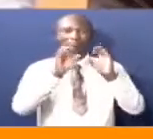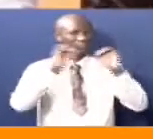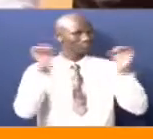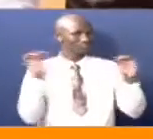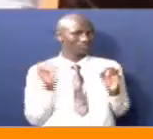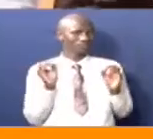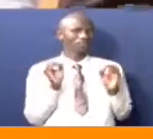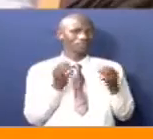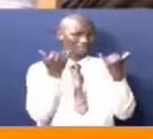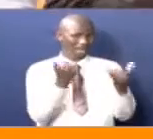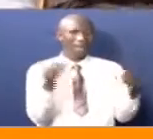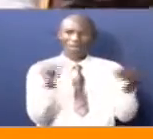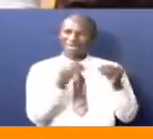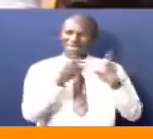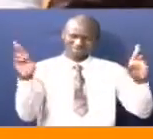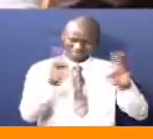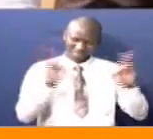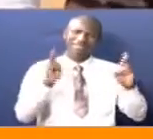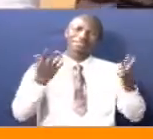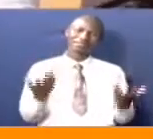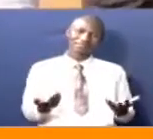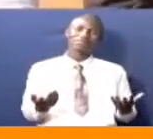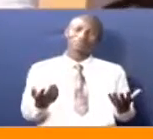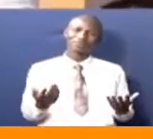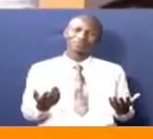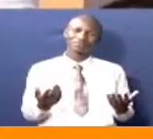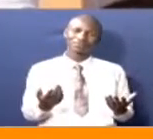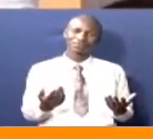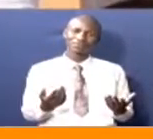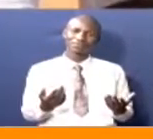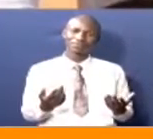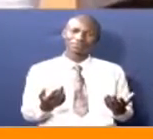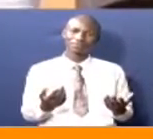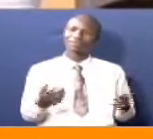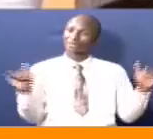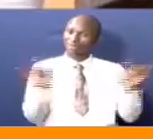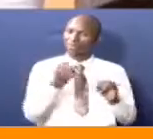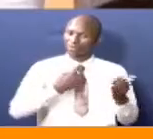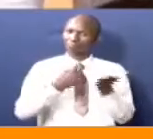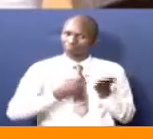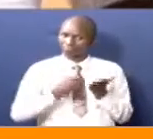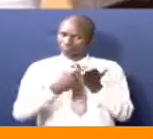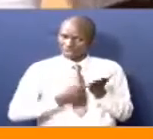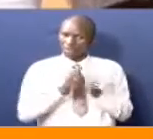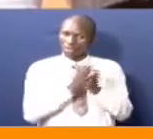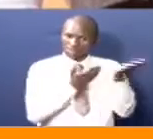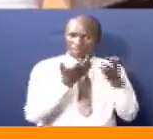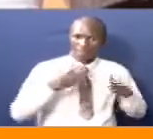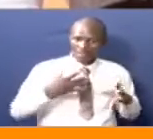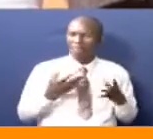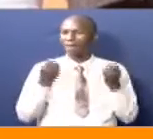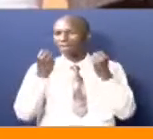Sasa mkutano umeiva. Na hata tumezungumza na wafanyabiashara,